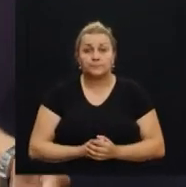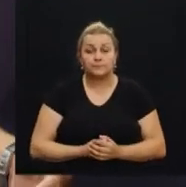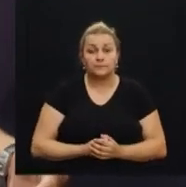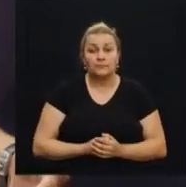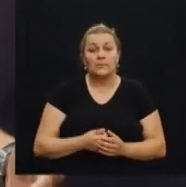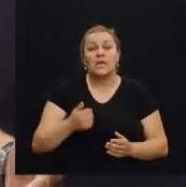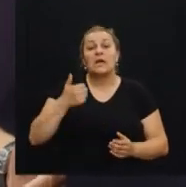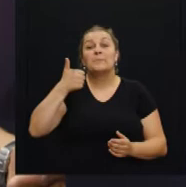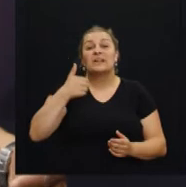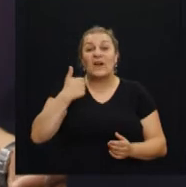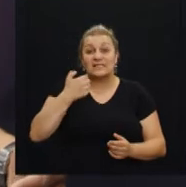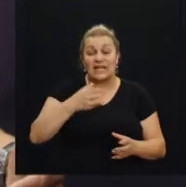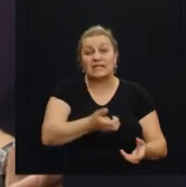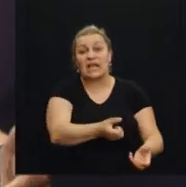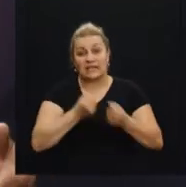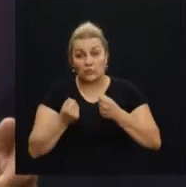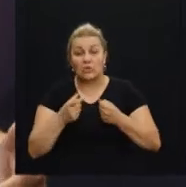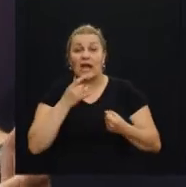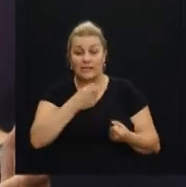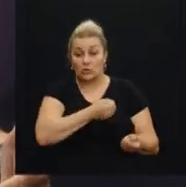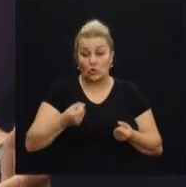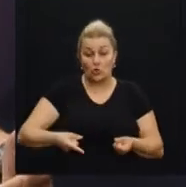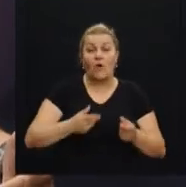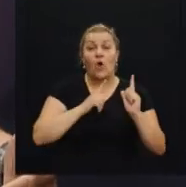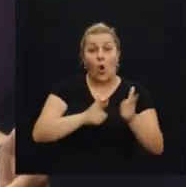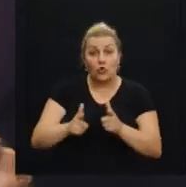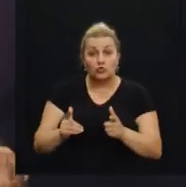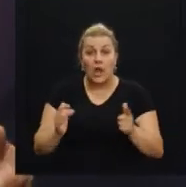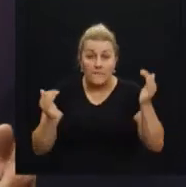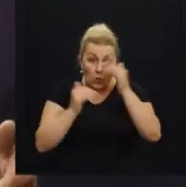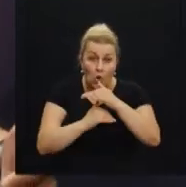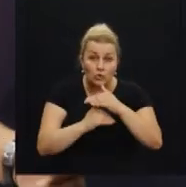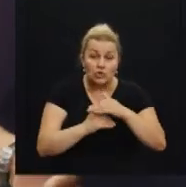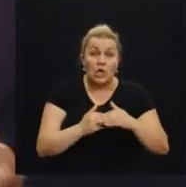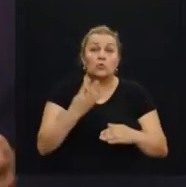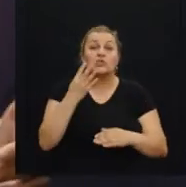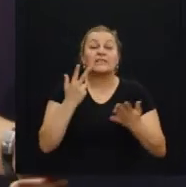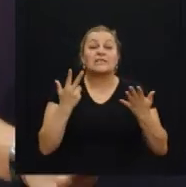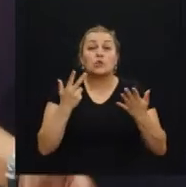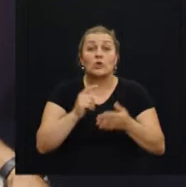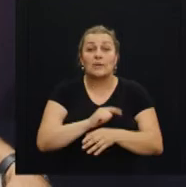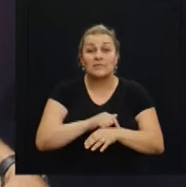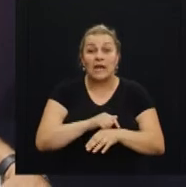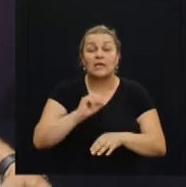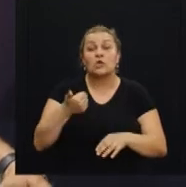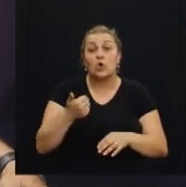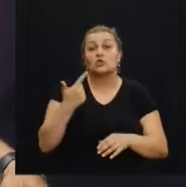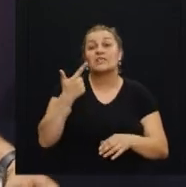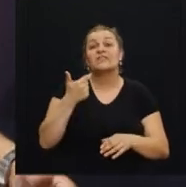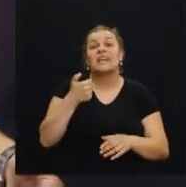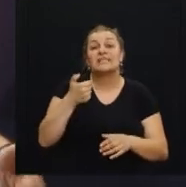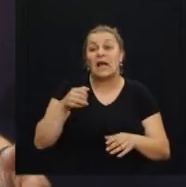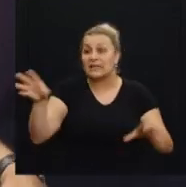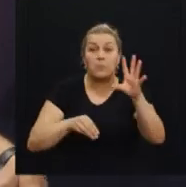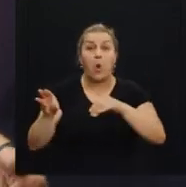dignuta je prva satnija, onda kad je došlo to oružje, onda u toku noći u 48 sati se podigla još dvije satnije.